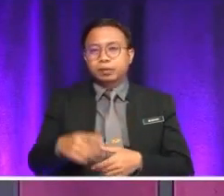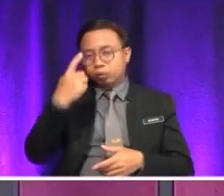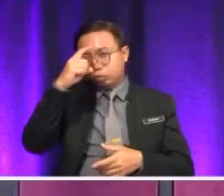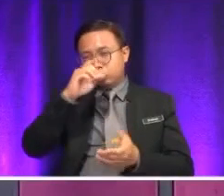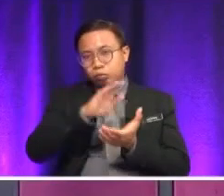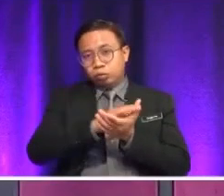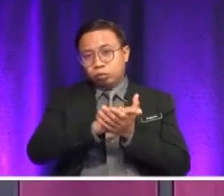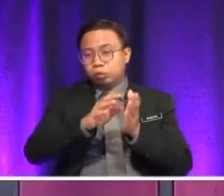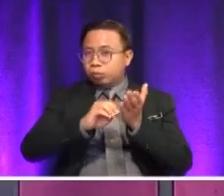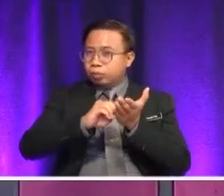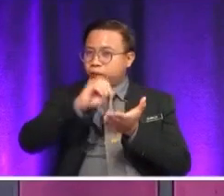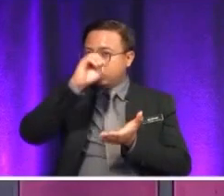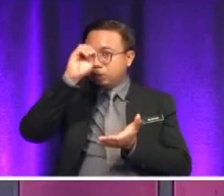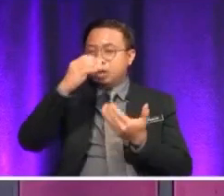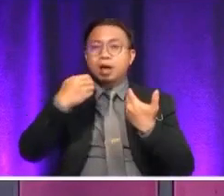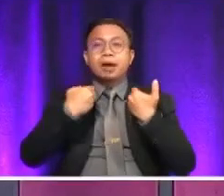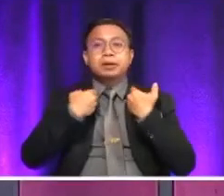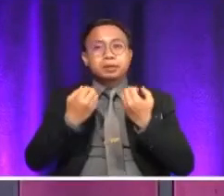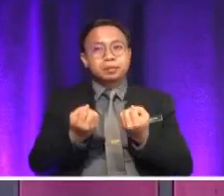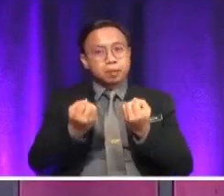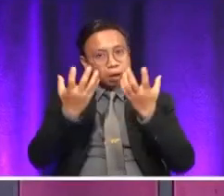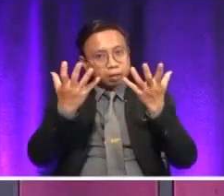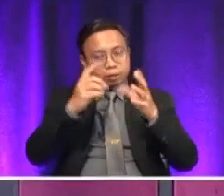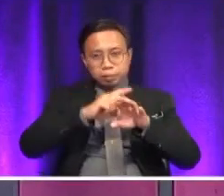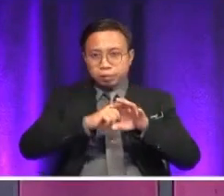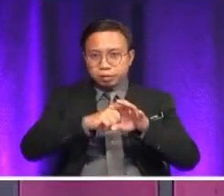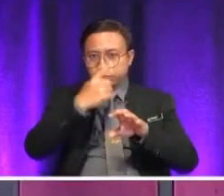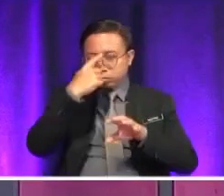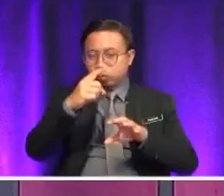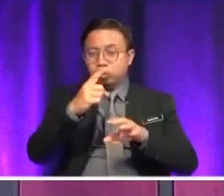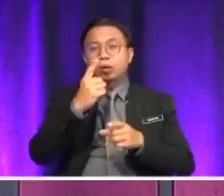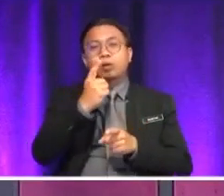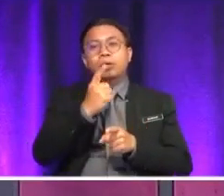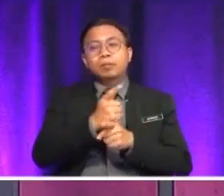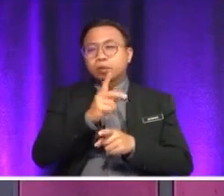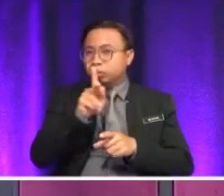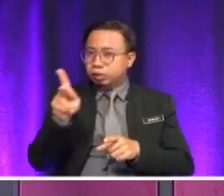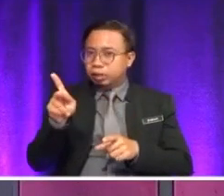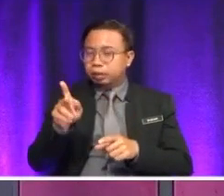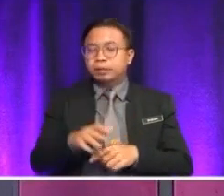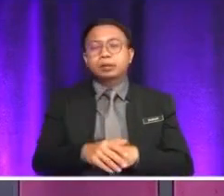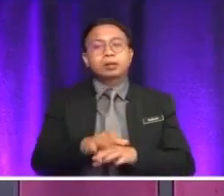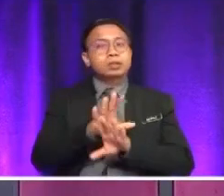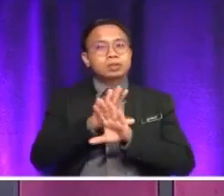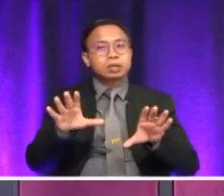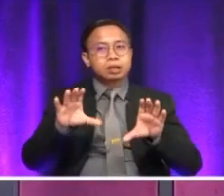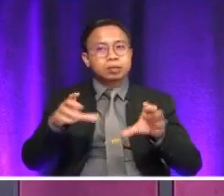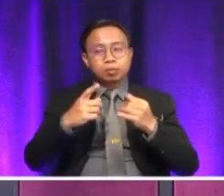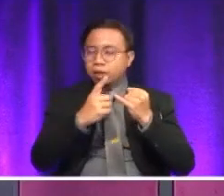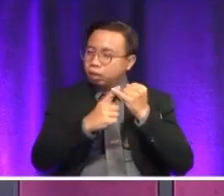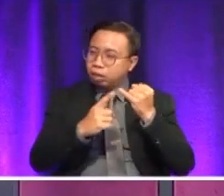sekolah menengah. So ada banyak masa lagi untuk membetulkan. Okey, dan juga jangan buat last